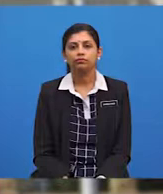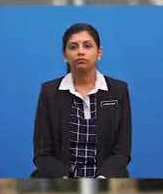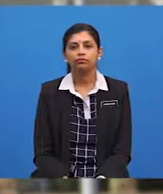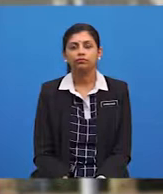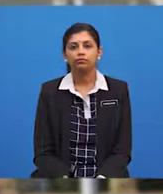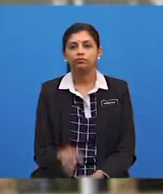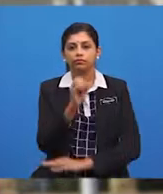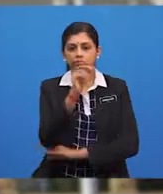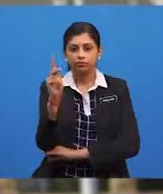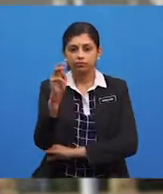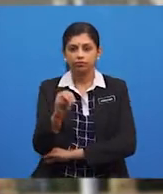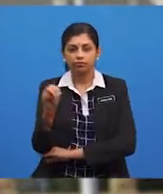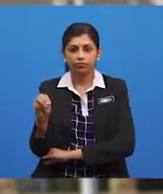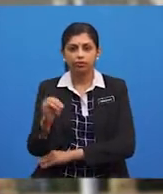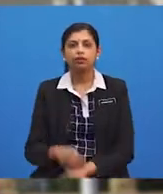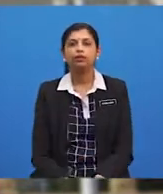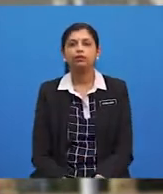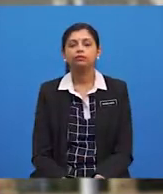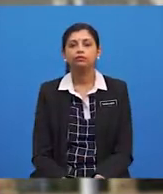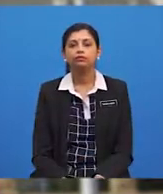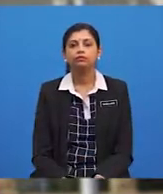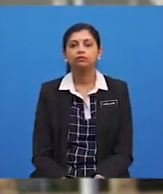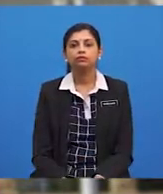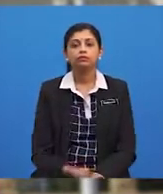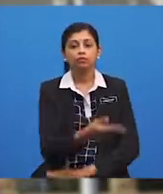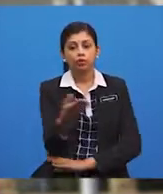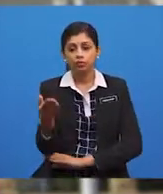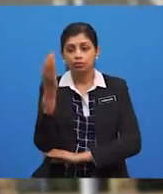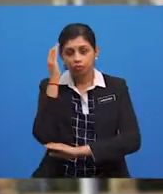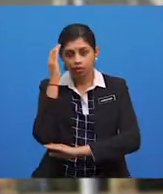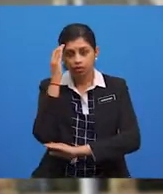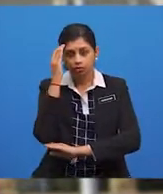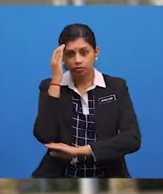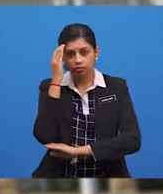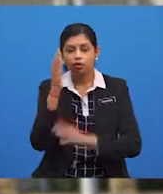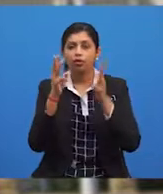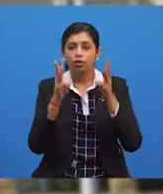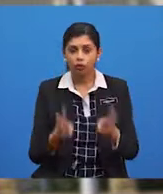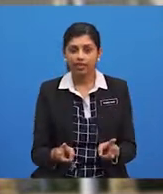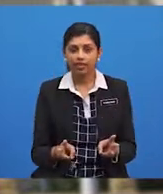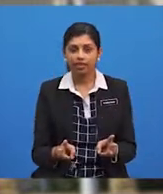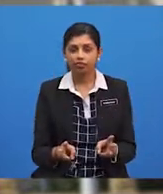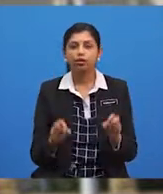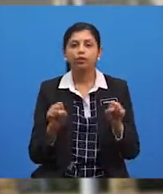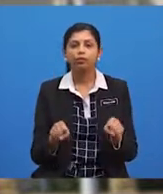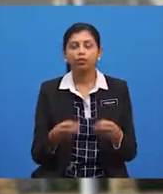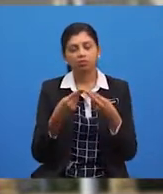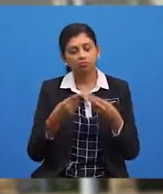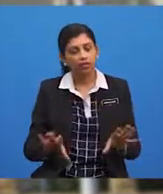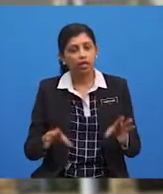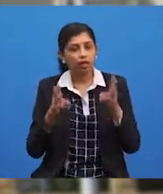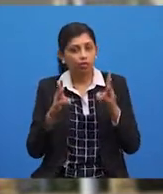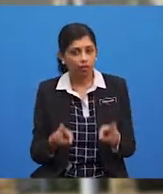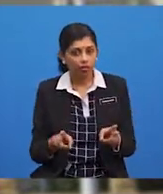Baiklah para pelajar sekalian, untuk pengetahuan pelajar semua, seseorang warga negara juga boleh hilang